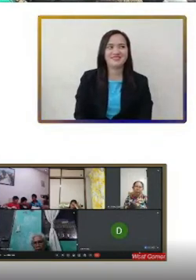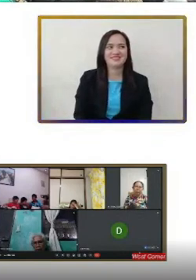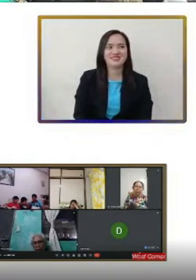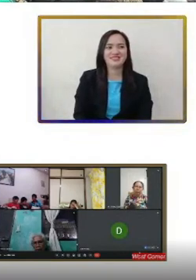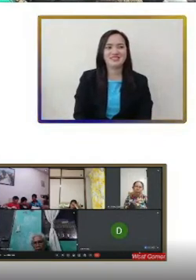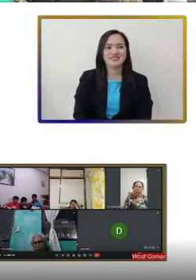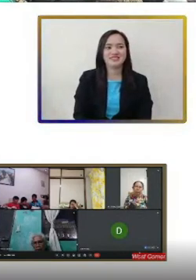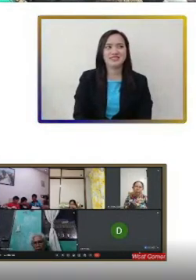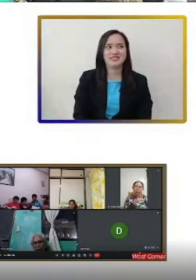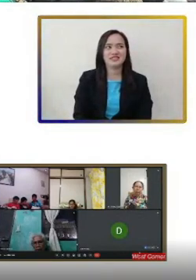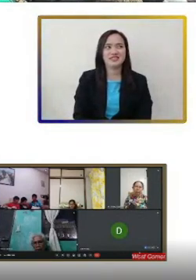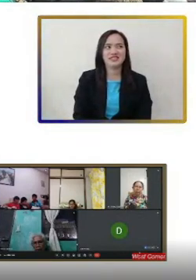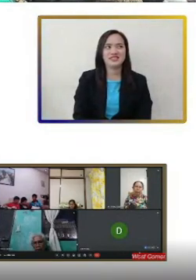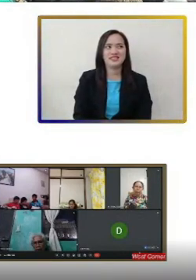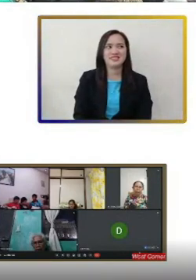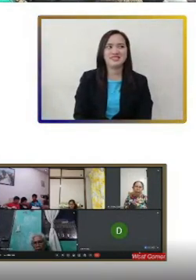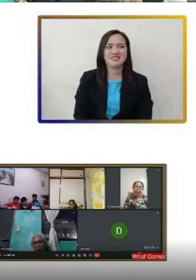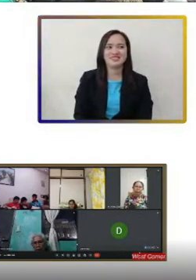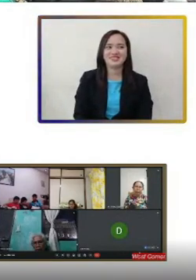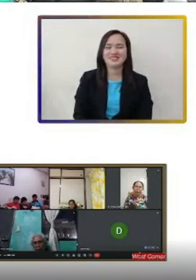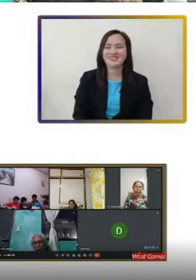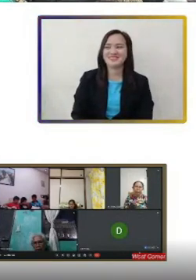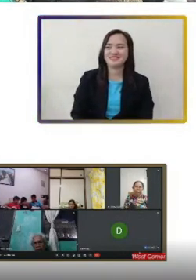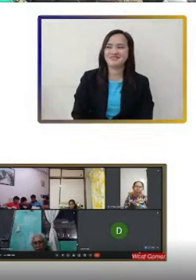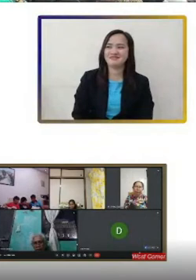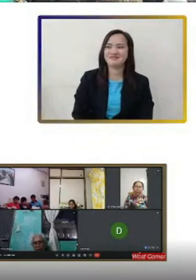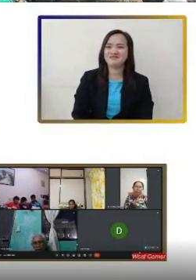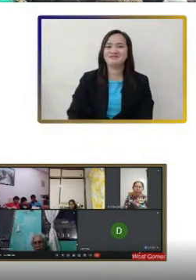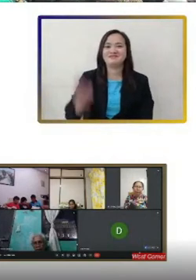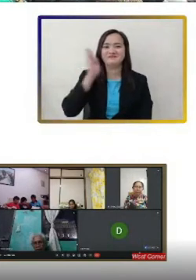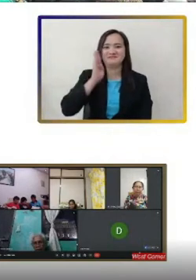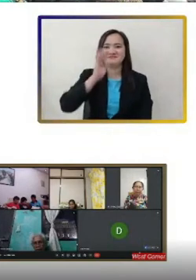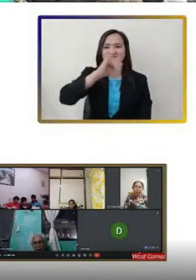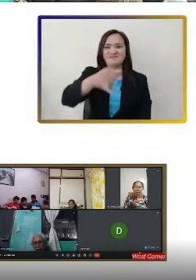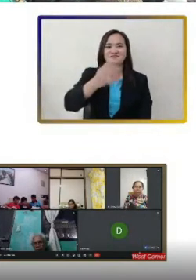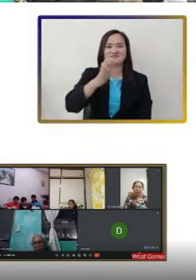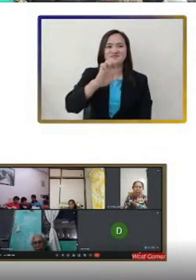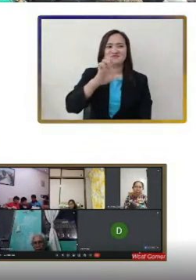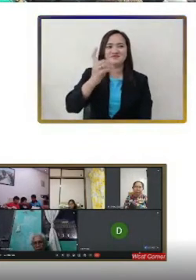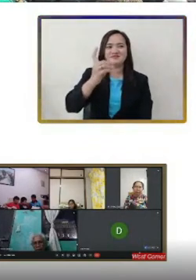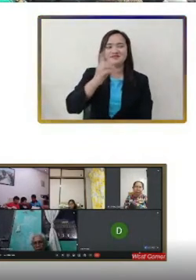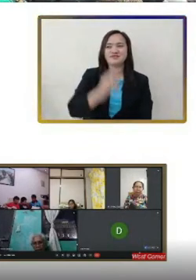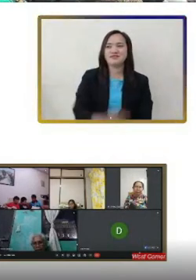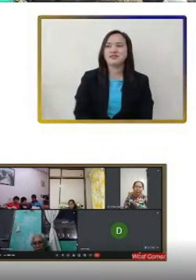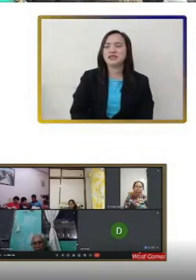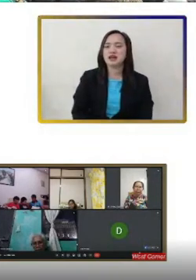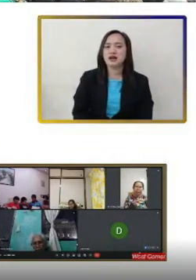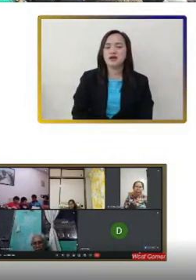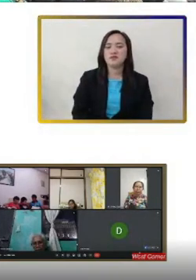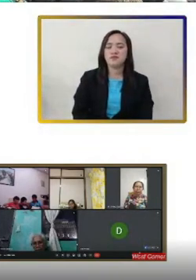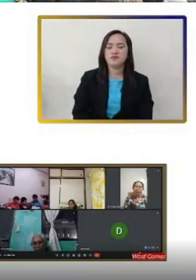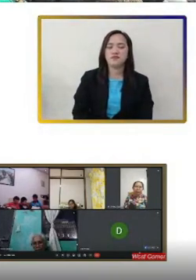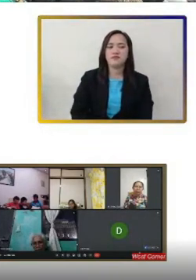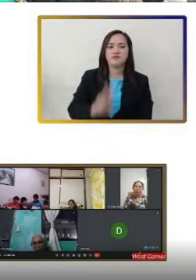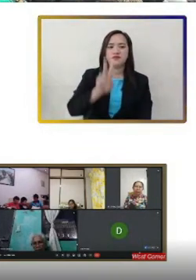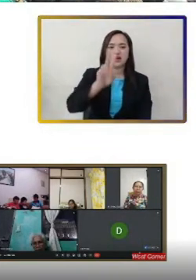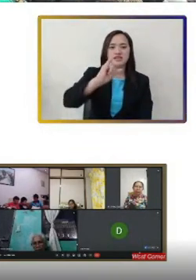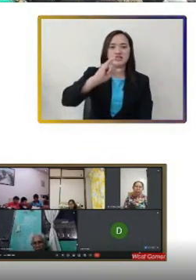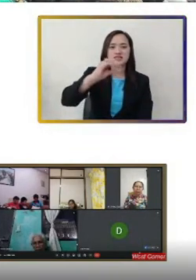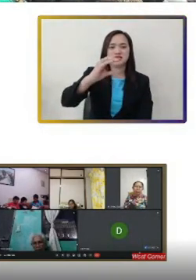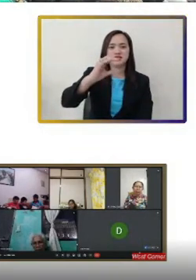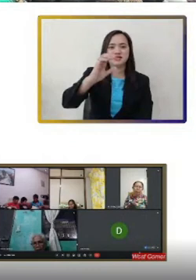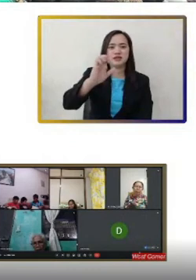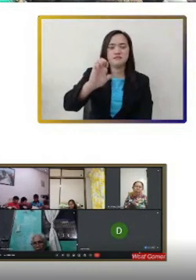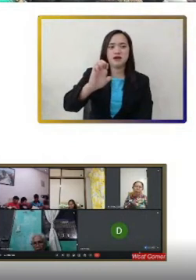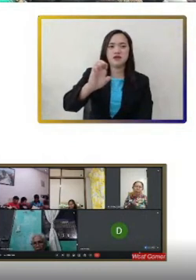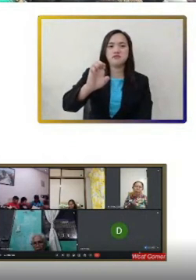po natin. Katulad po kanina, si Brother Jed, you know, kausap niya yung Vice Mayor ng San Fernando sa La Union, mga